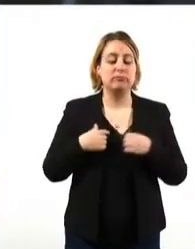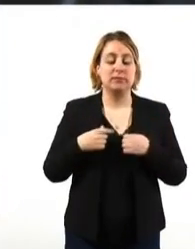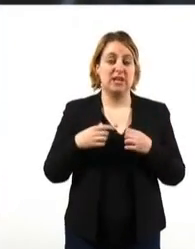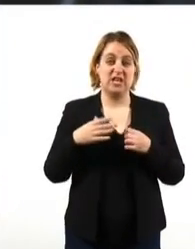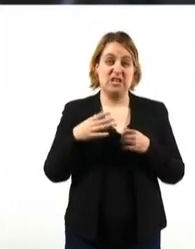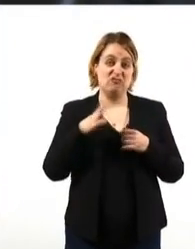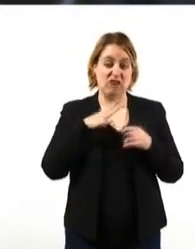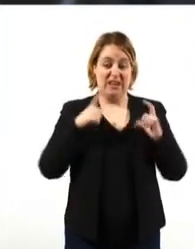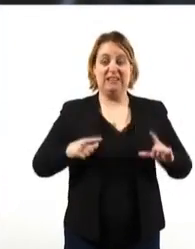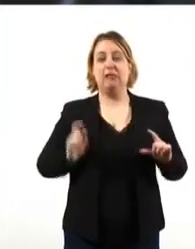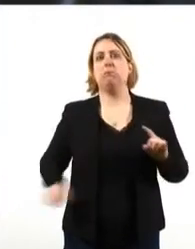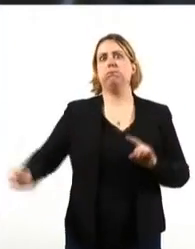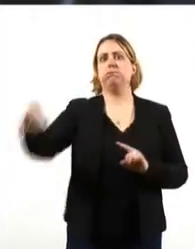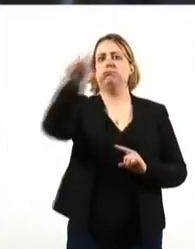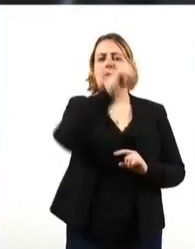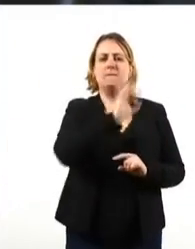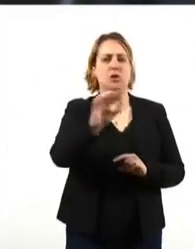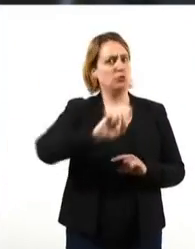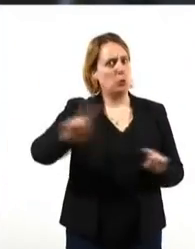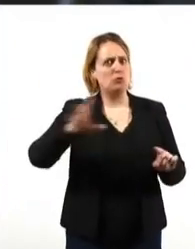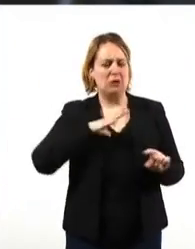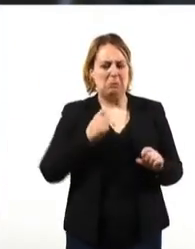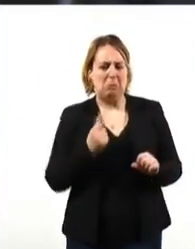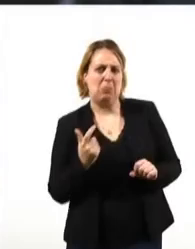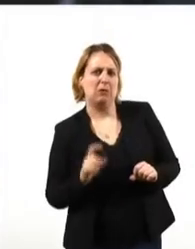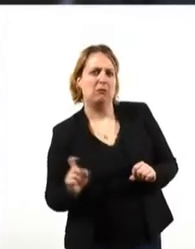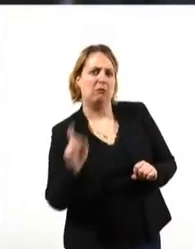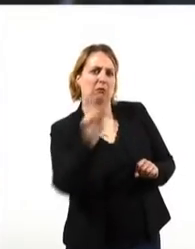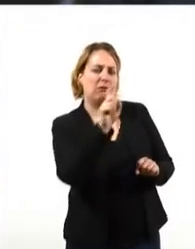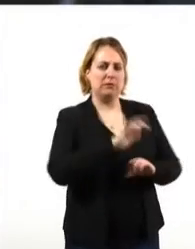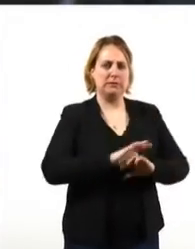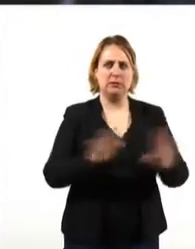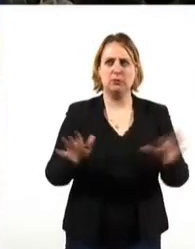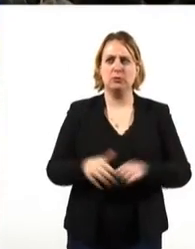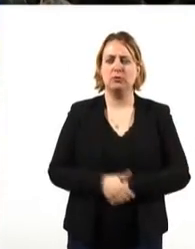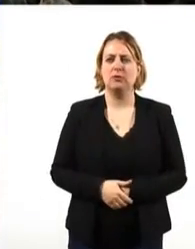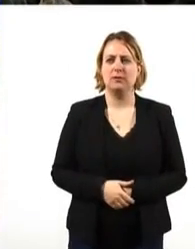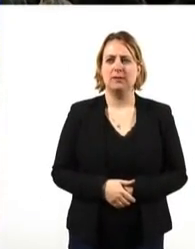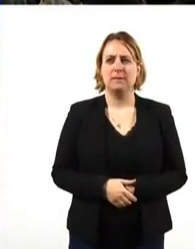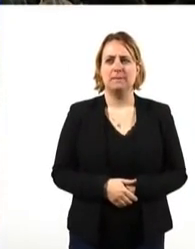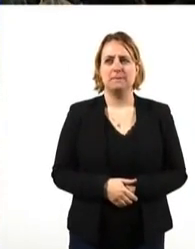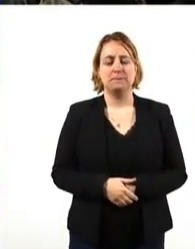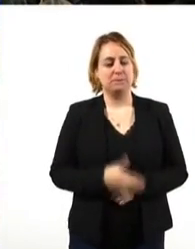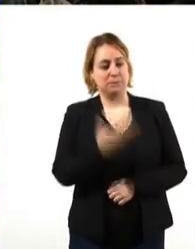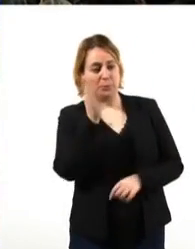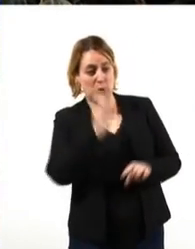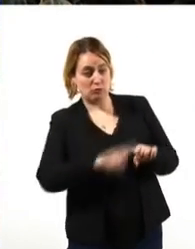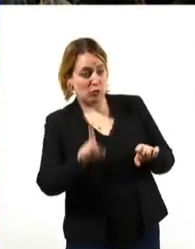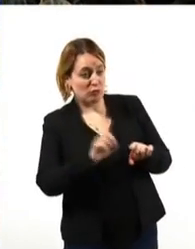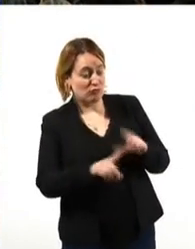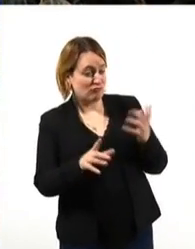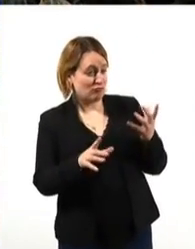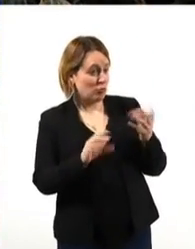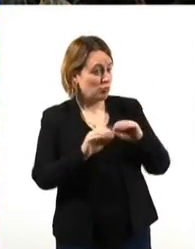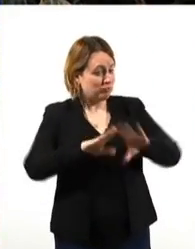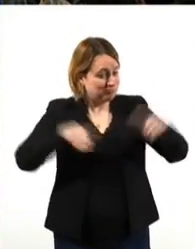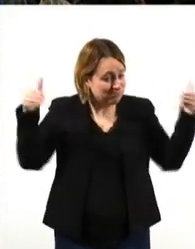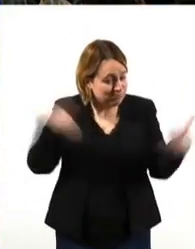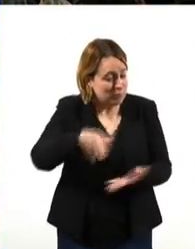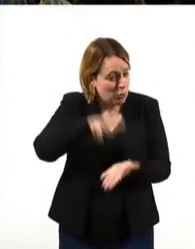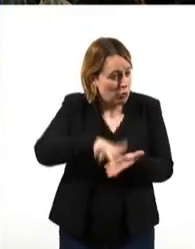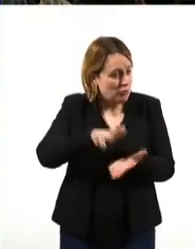partout. Du coup, voilà. C'est... Autre chose ou pas, où vous êtes centré à